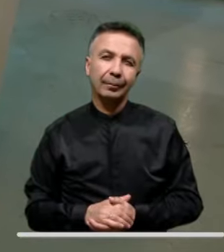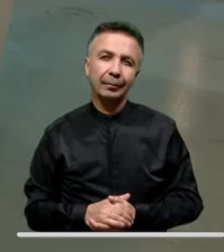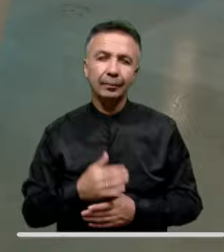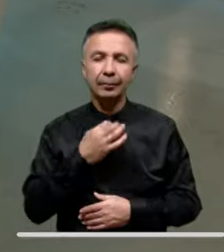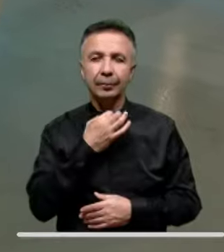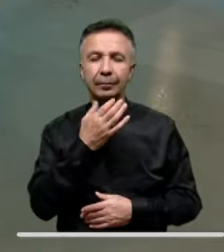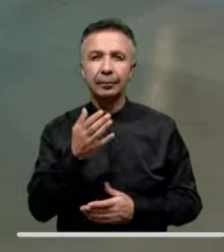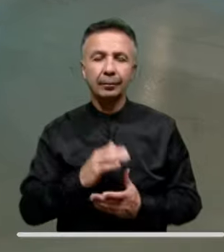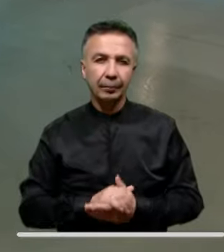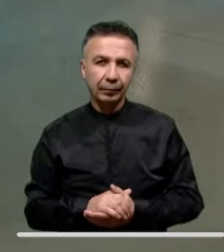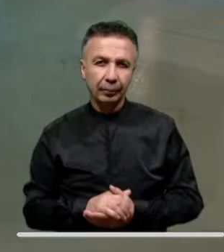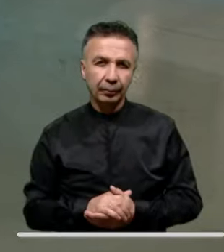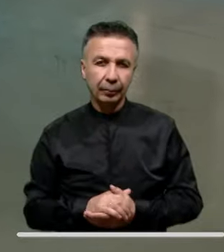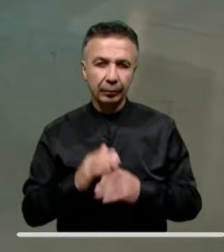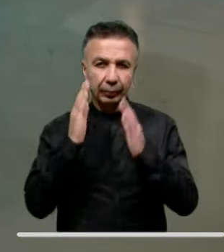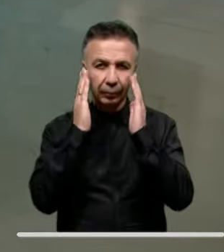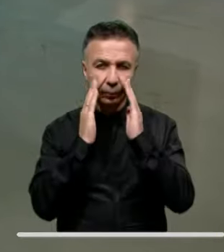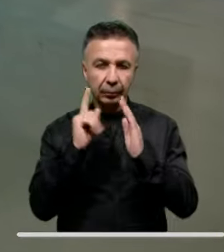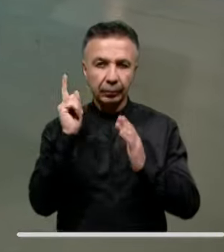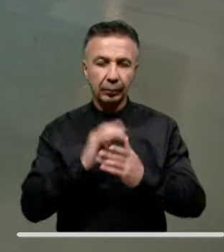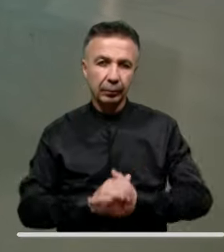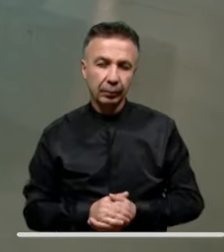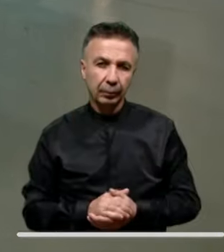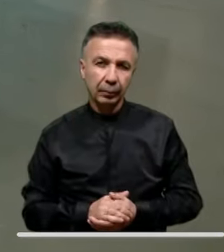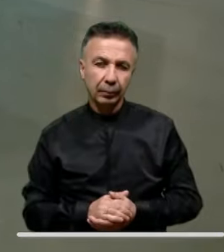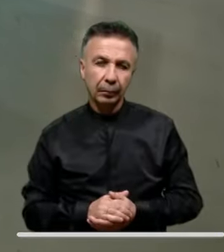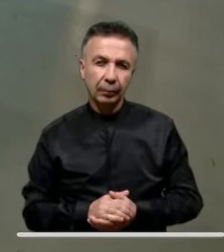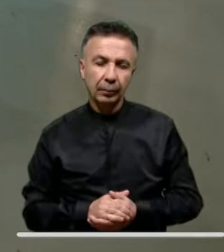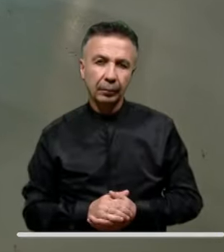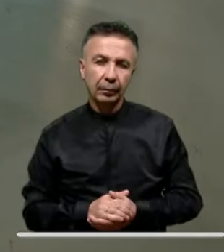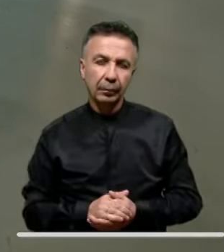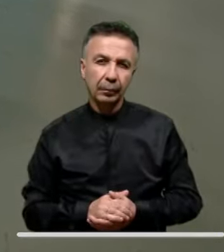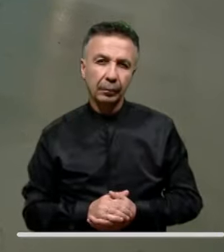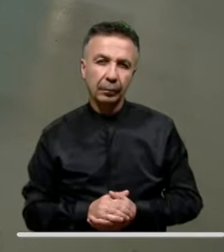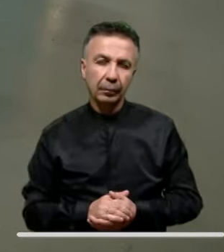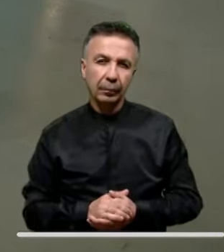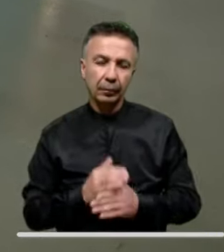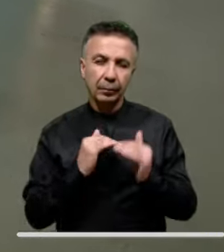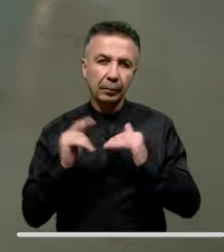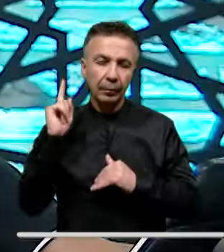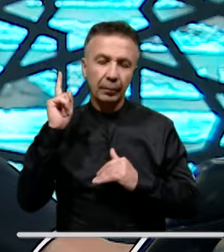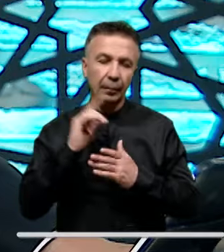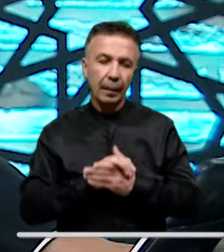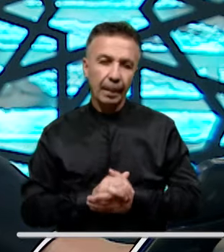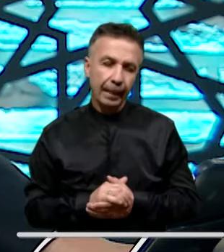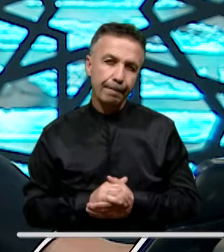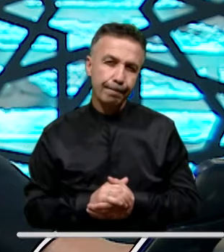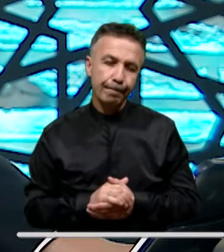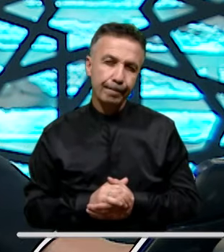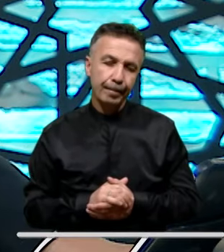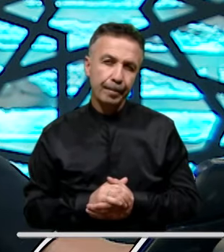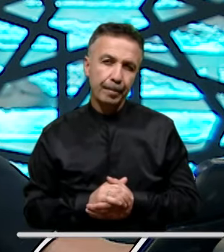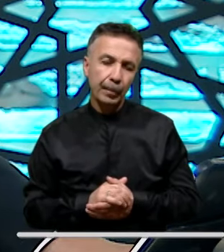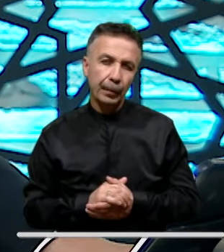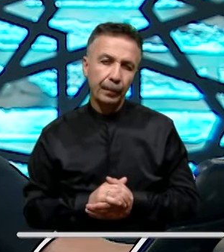Teşekkür ederim. Nasılsınız? Elhamdülillah, siz nasılsınız? Elhamdülillah hocam. Duacığım sağlığınıza. Cenab-ı Allah yokluğunuzu göstermesin.